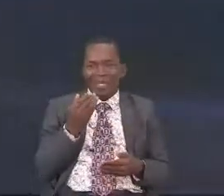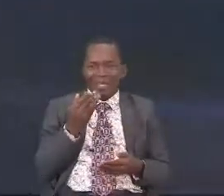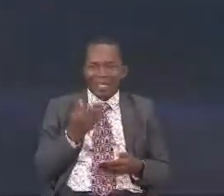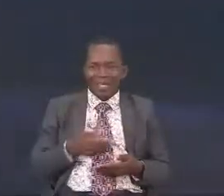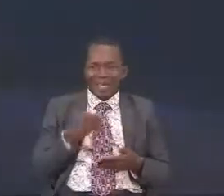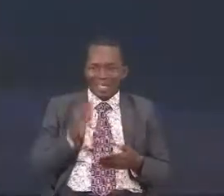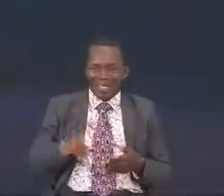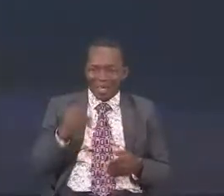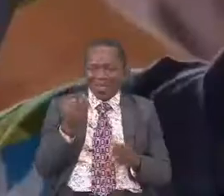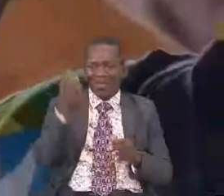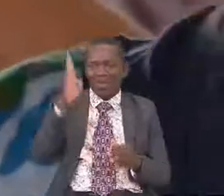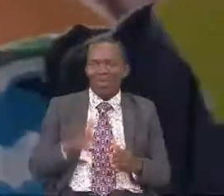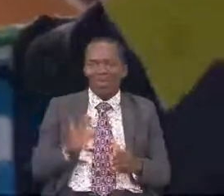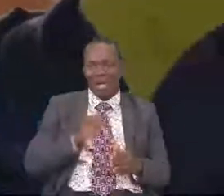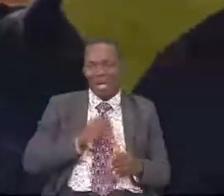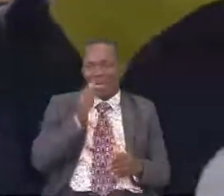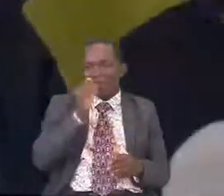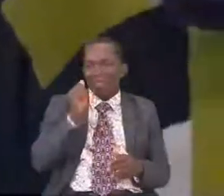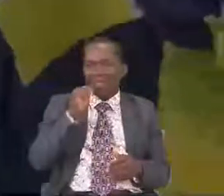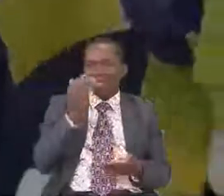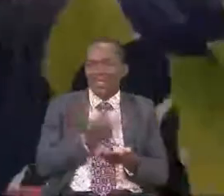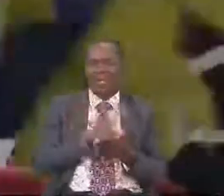ici? Où êtes-vous là-bas?